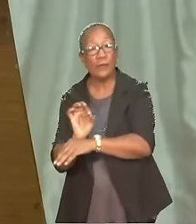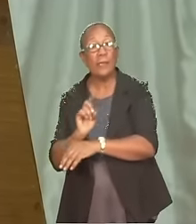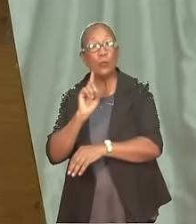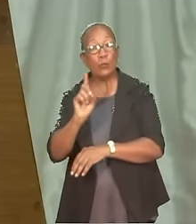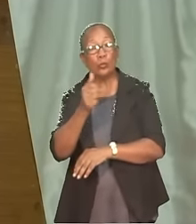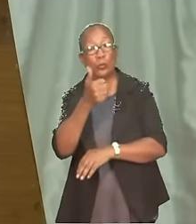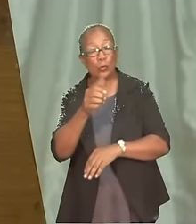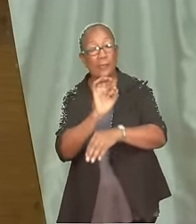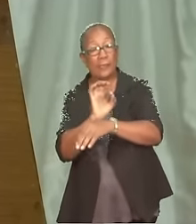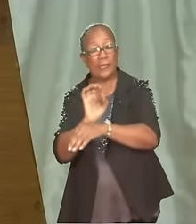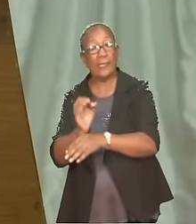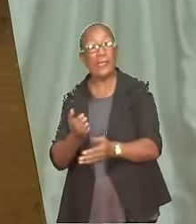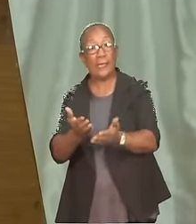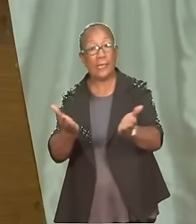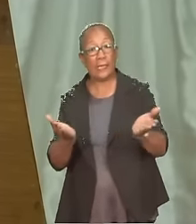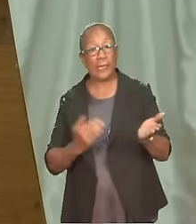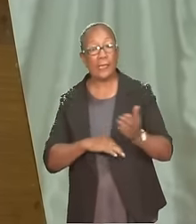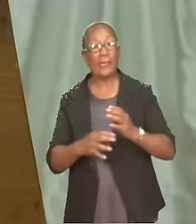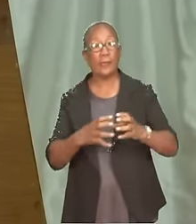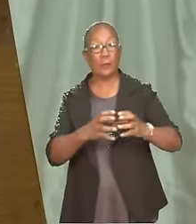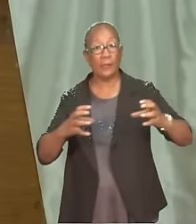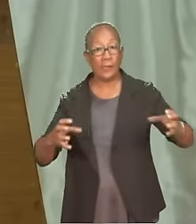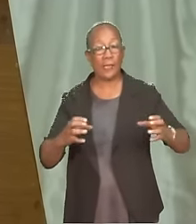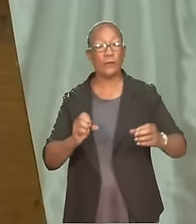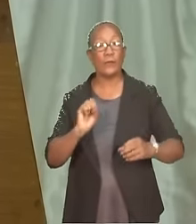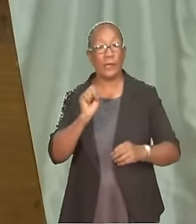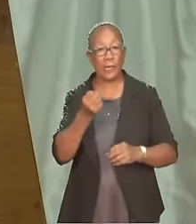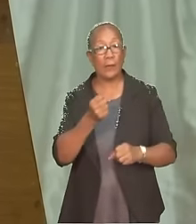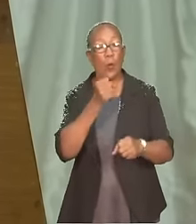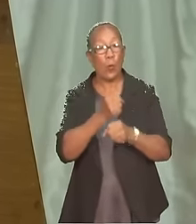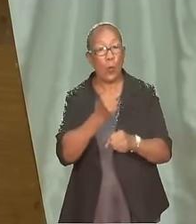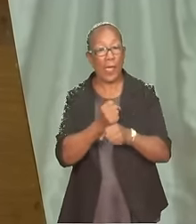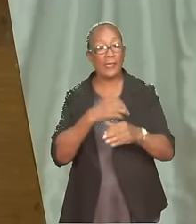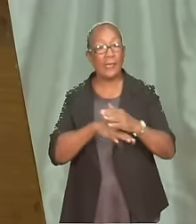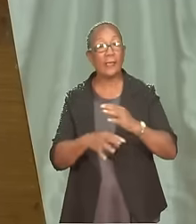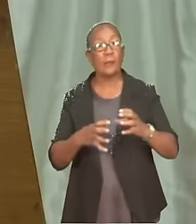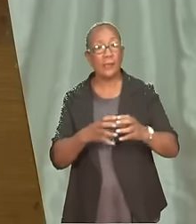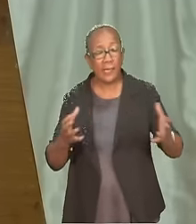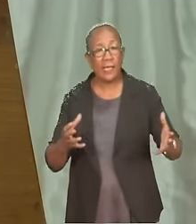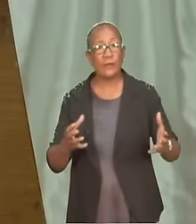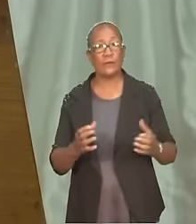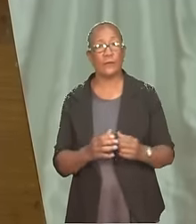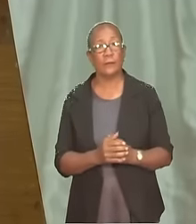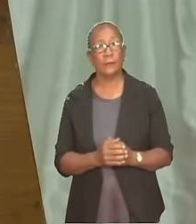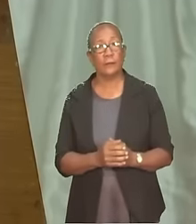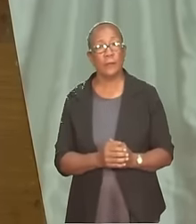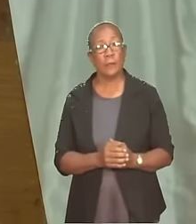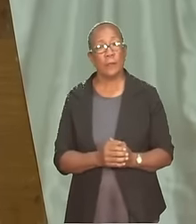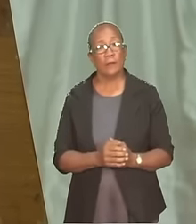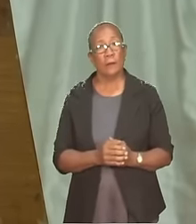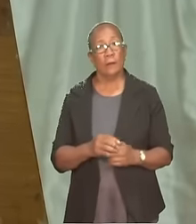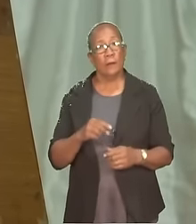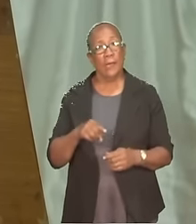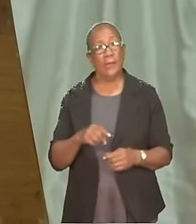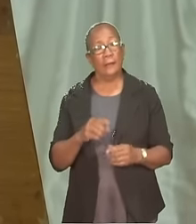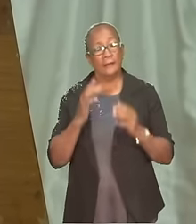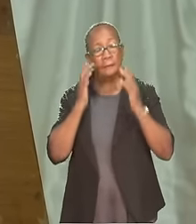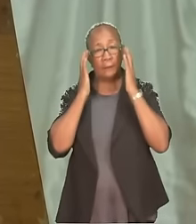getraind daar in die bedrijven te werk gesteld gaan worden. Zodat, en ze gaan misschien een beter inkomen hebben dan bij de